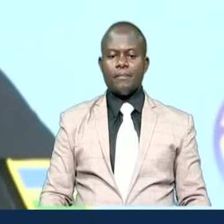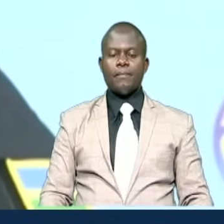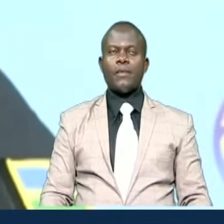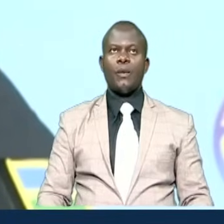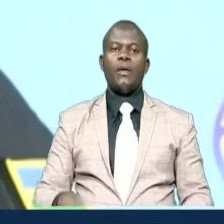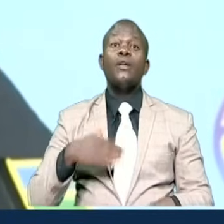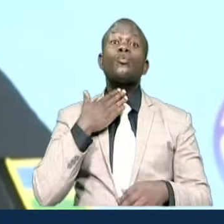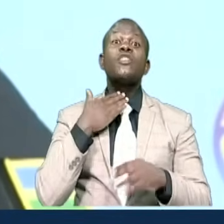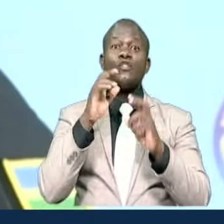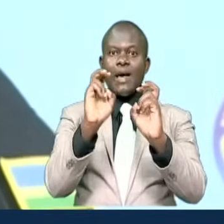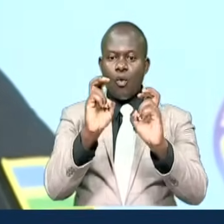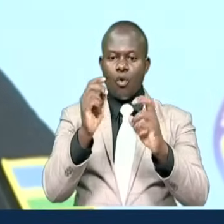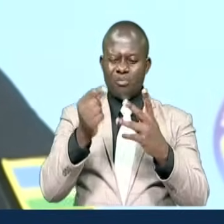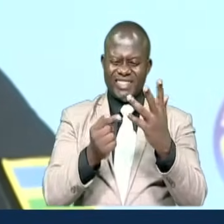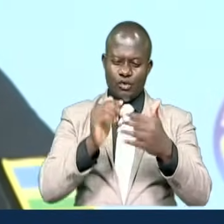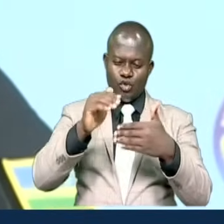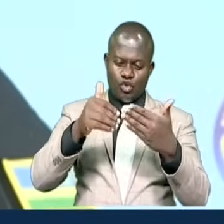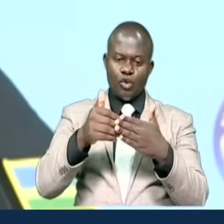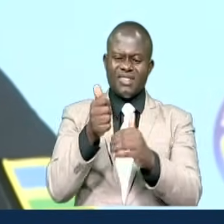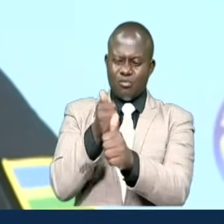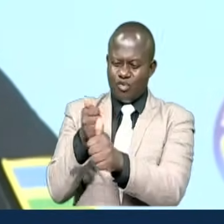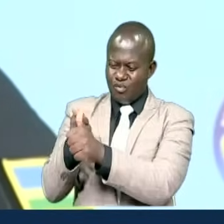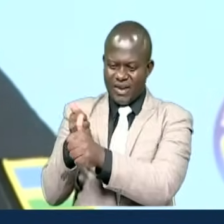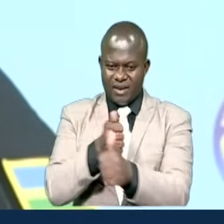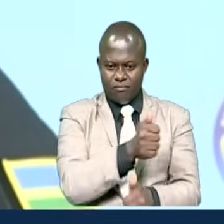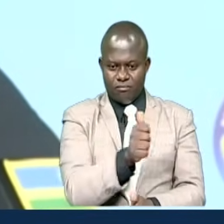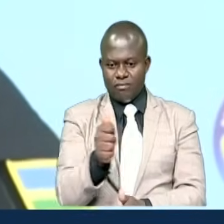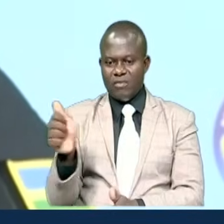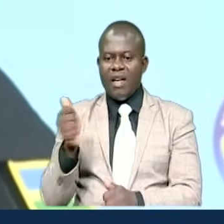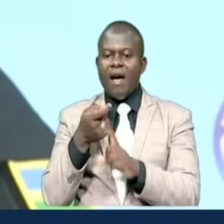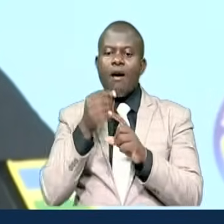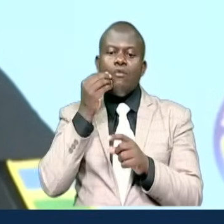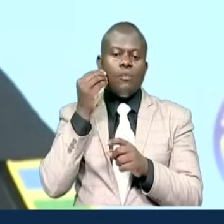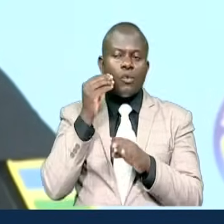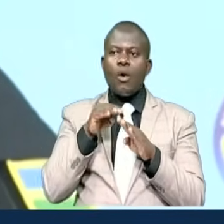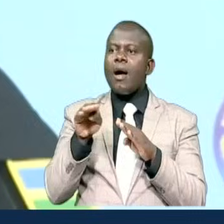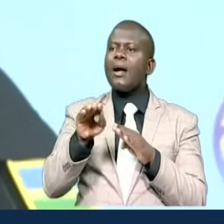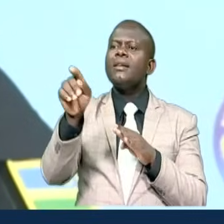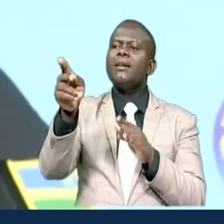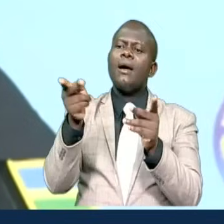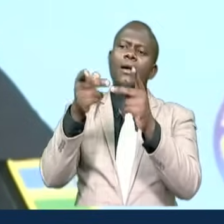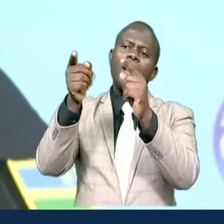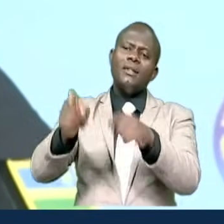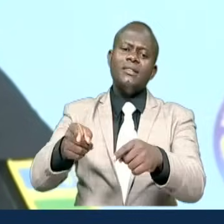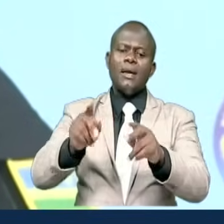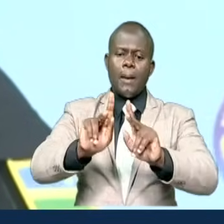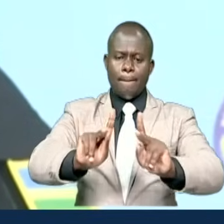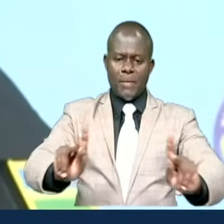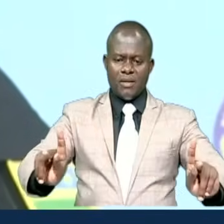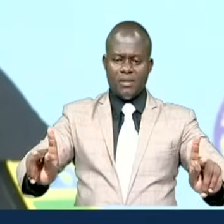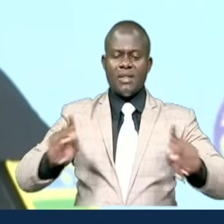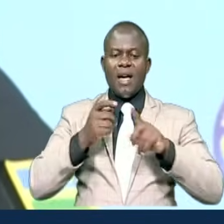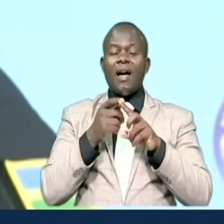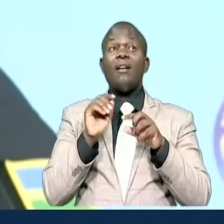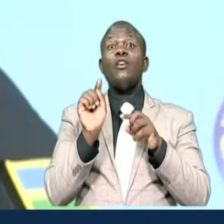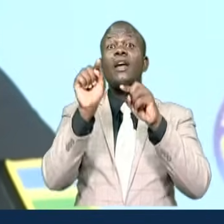cyose kigenda buri umwe wese ava mu rugo akajyaho agiye akagira amahoro akaviyo yagiye